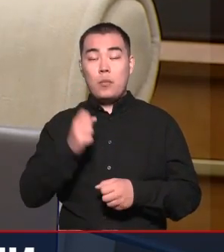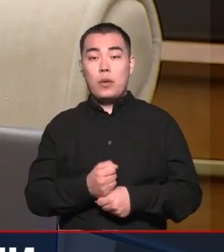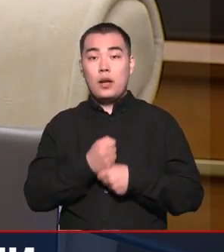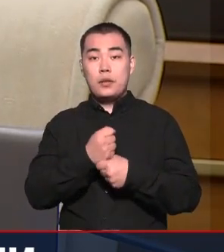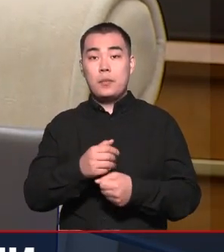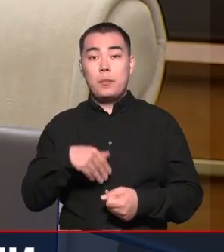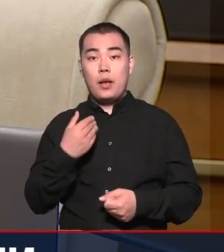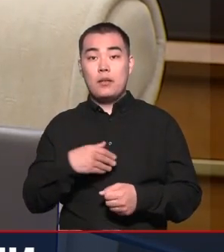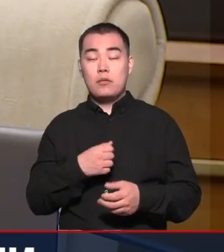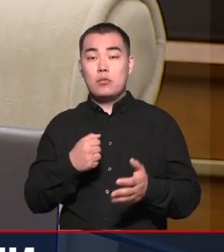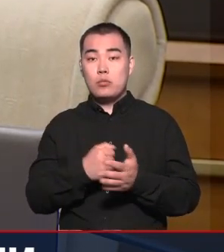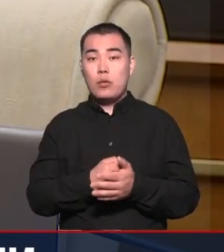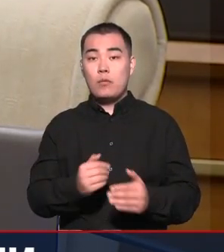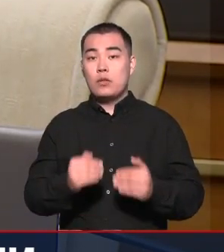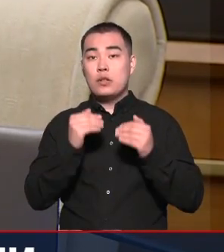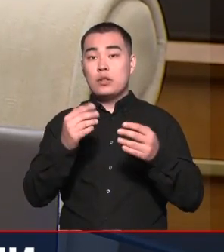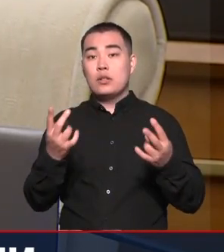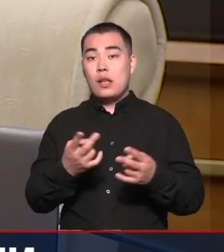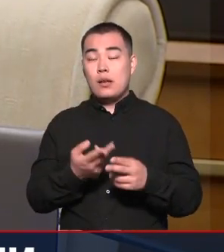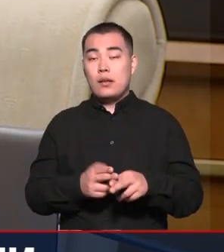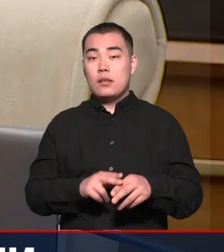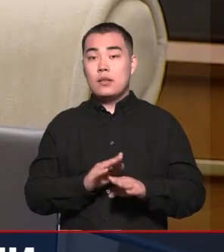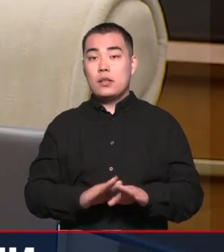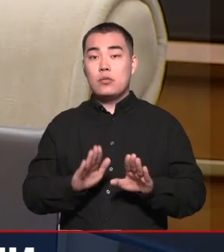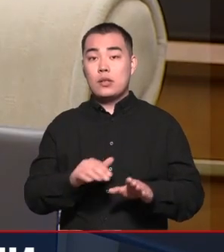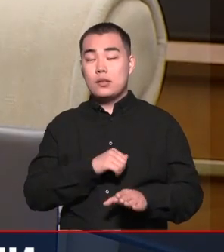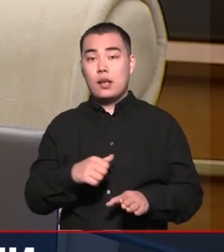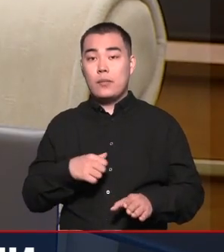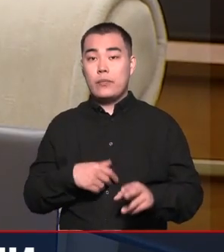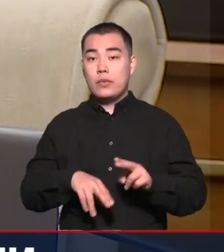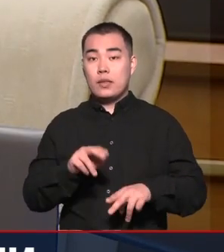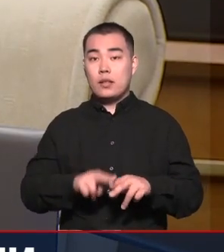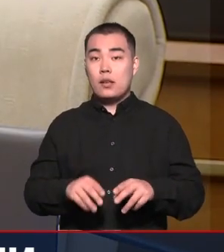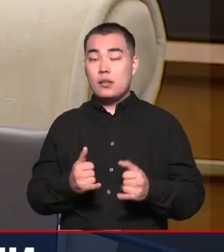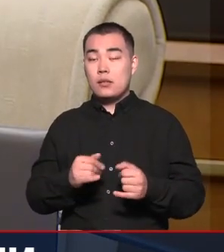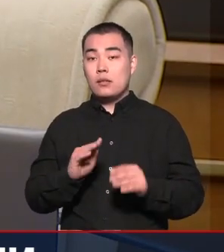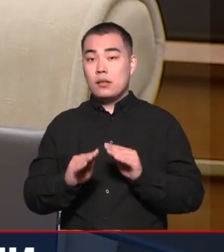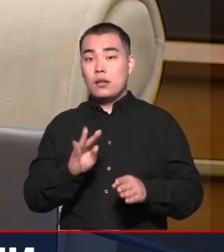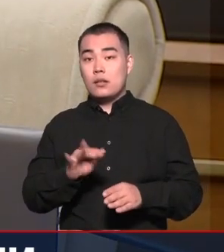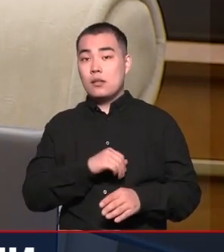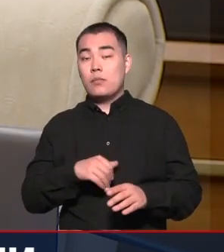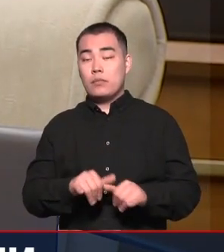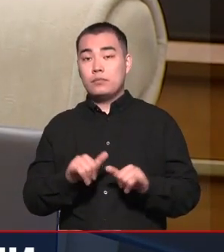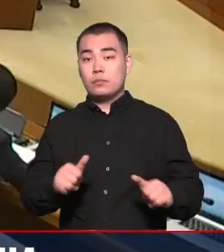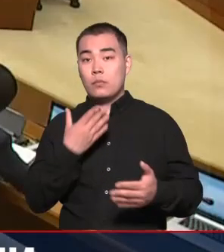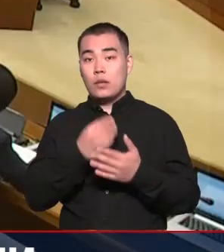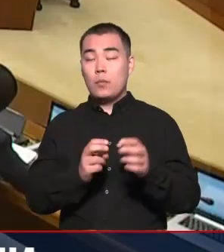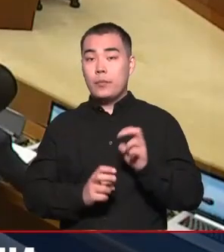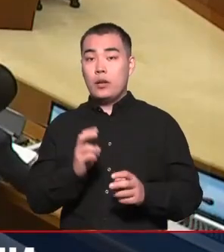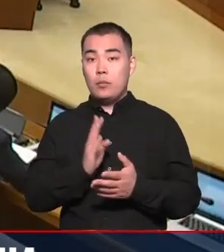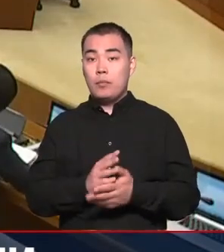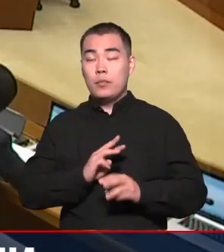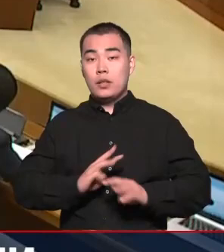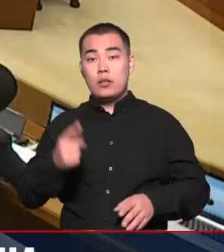поддержке эффективность должна быть гораздо выше. Необходимо не только заниматься мелкоузловой сборкой, но и в целом наращивать собственное производство. В